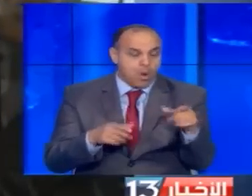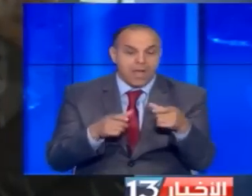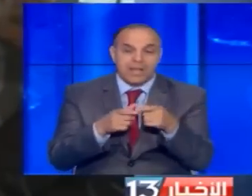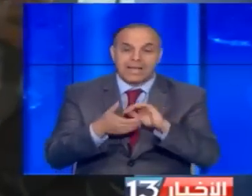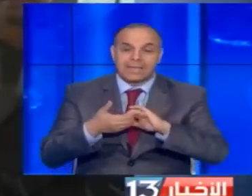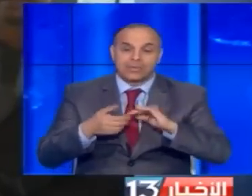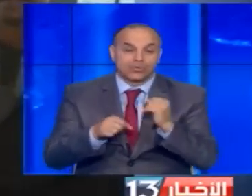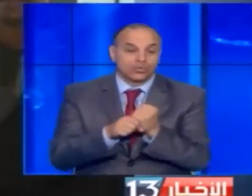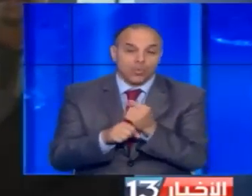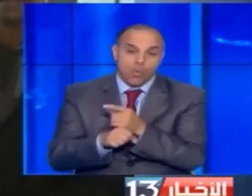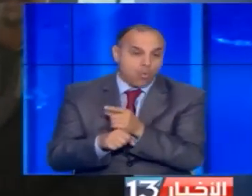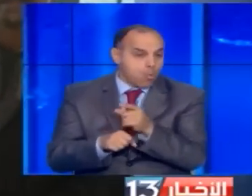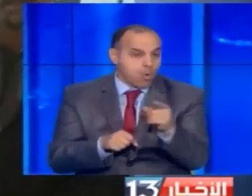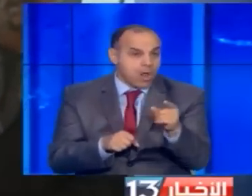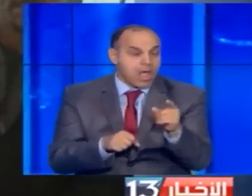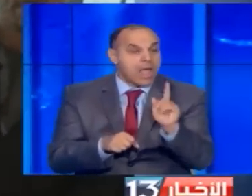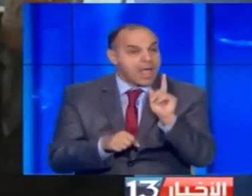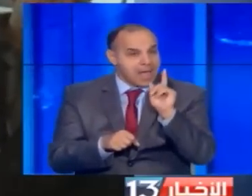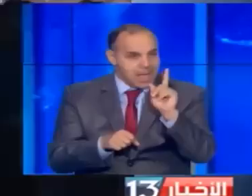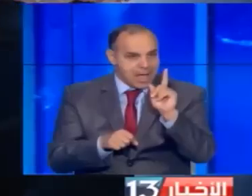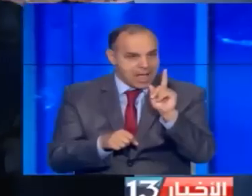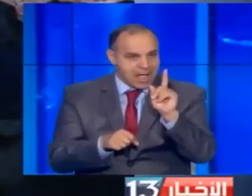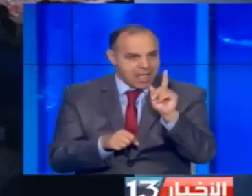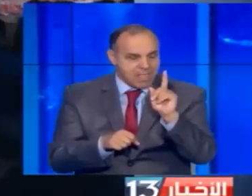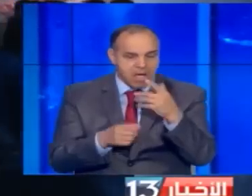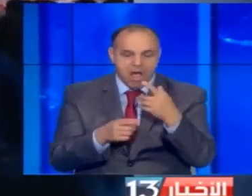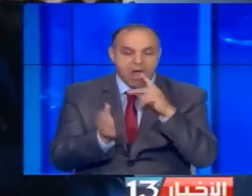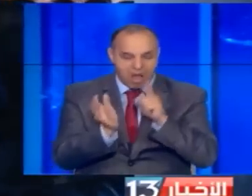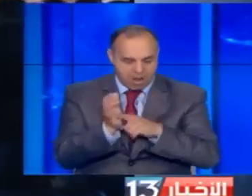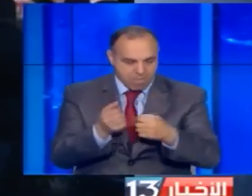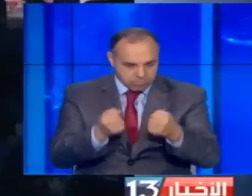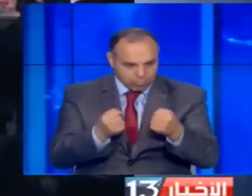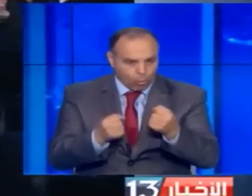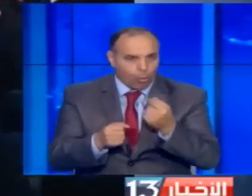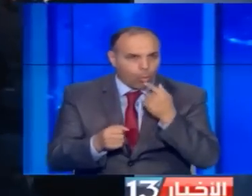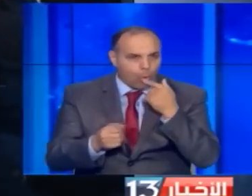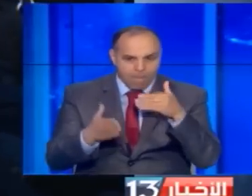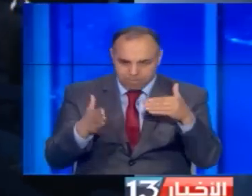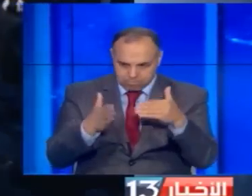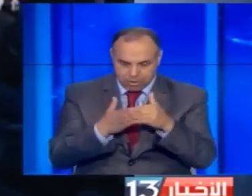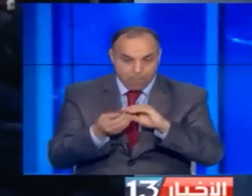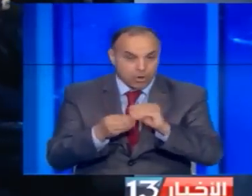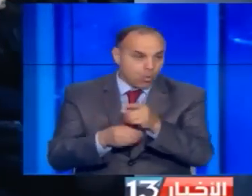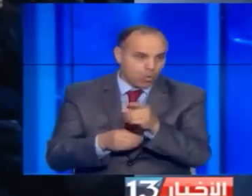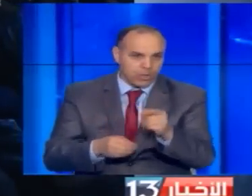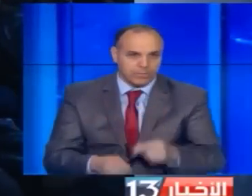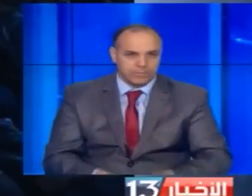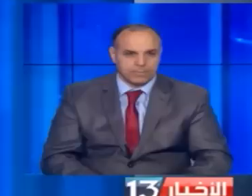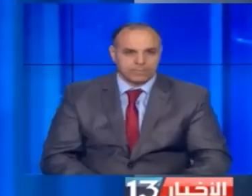الاتحاد العام التونسي للشغل هي من ستتخذ القرار وستحسم في هذه المسألة.